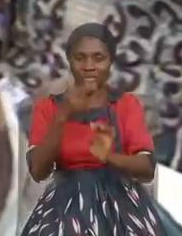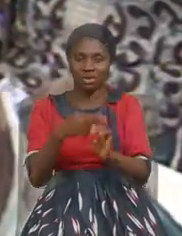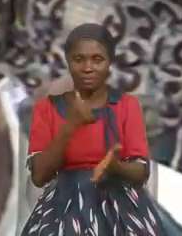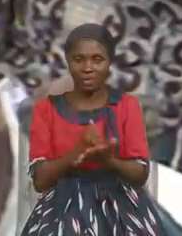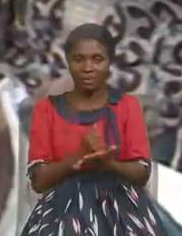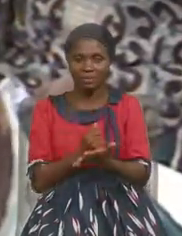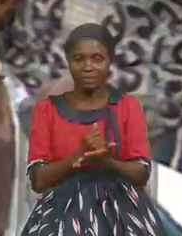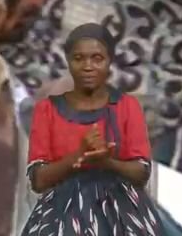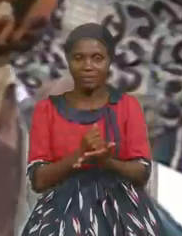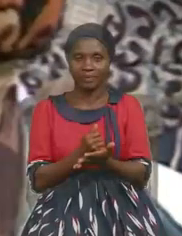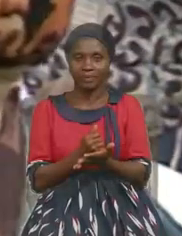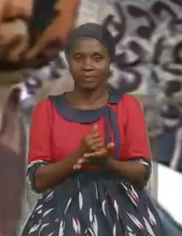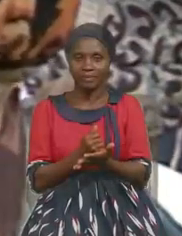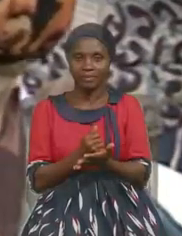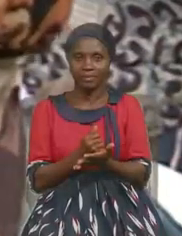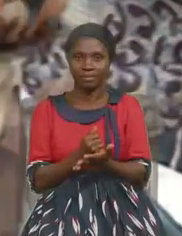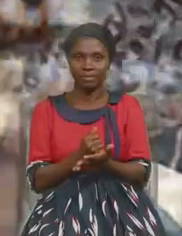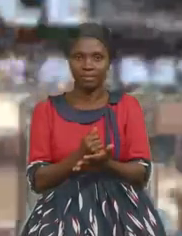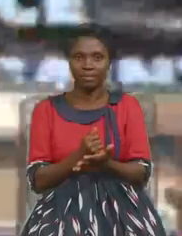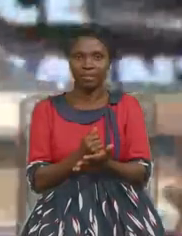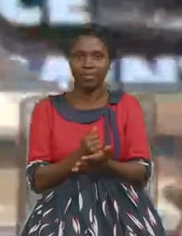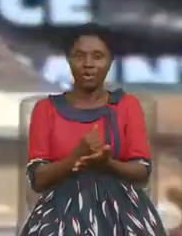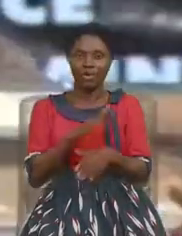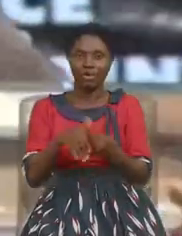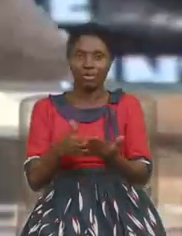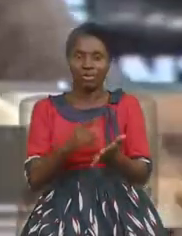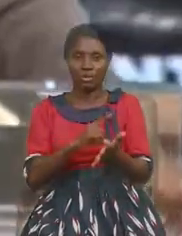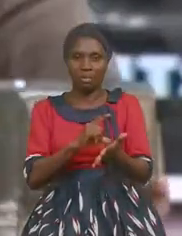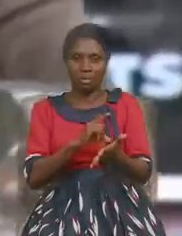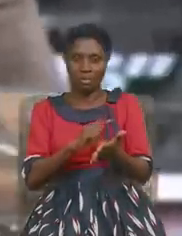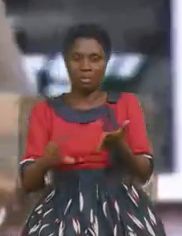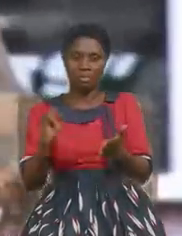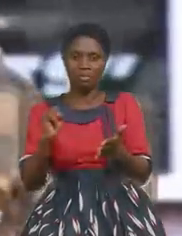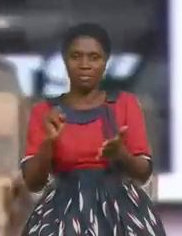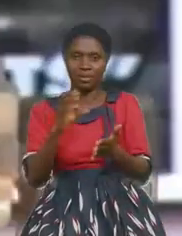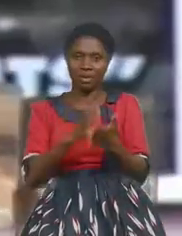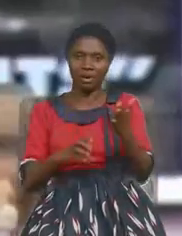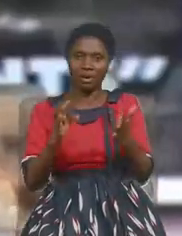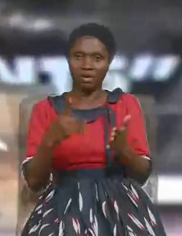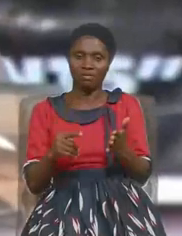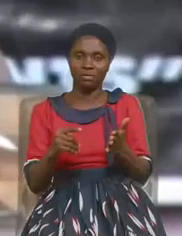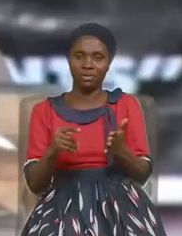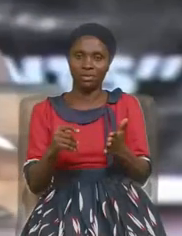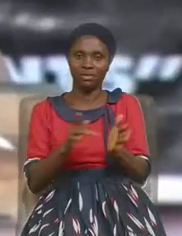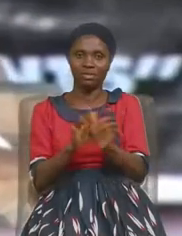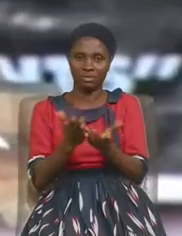Avec tous ces passages d'assurance qui nous dit voici ce que Christ a fait.